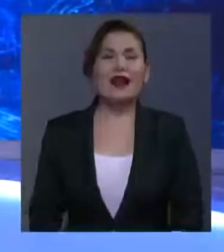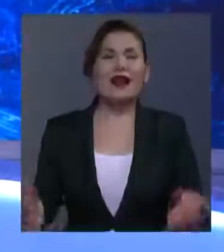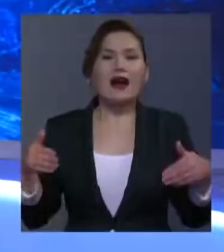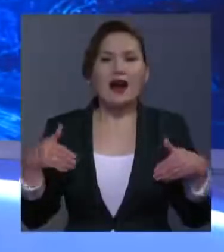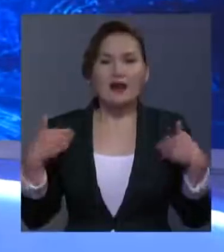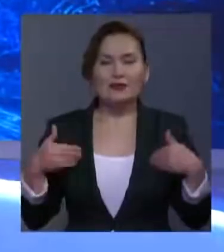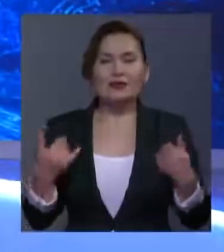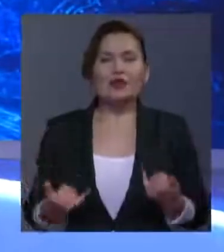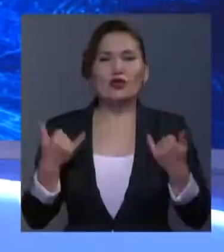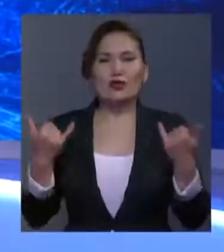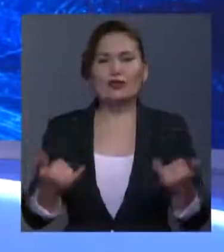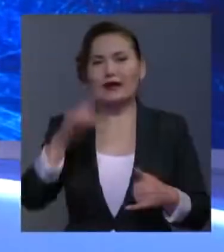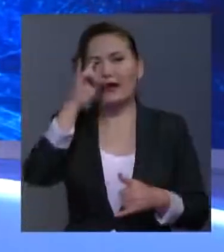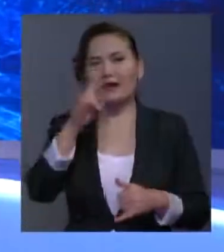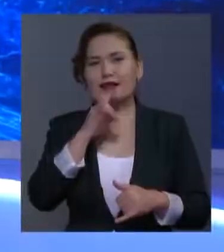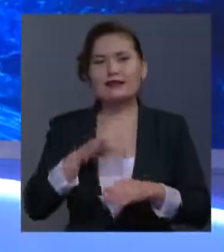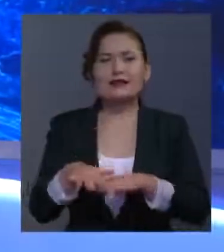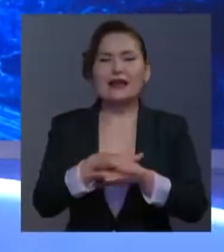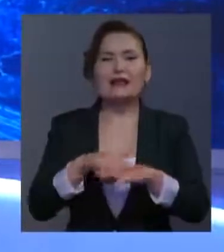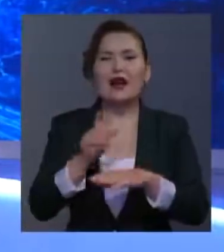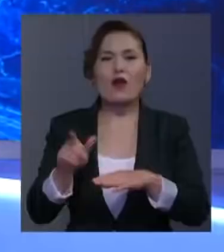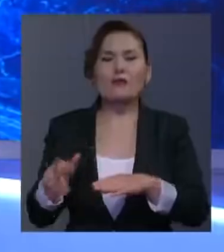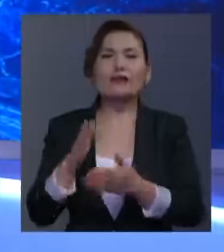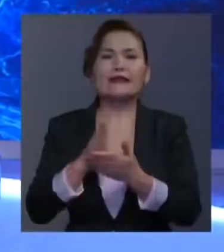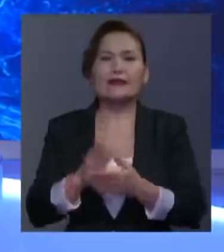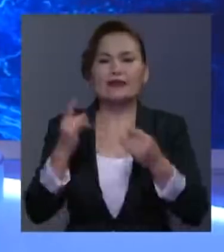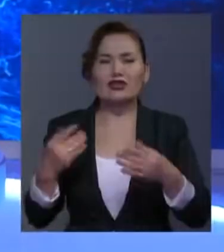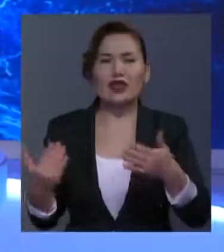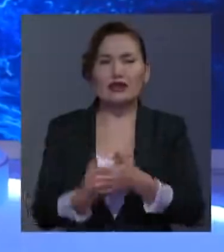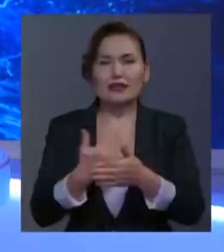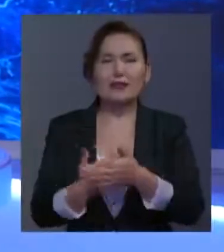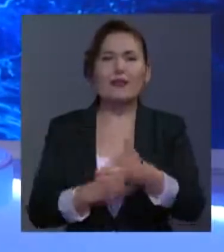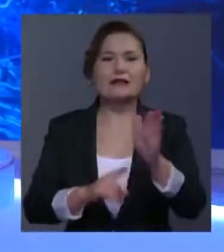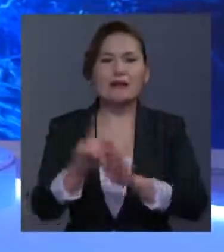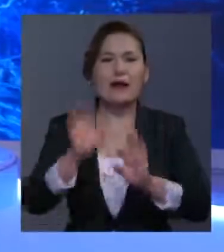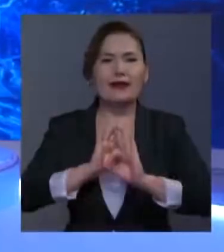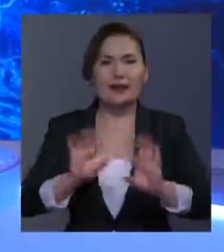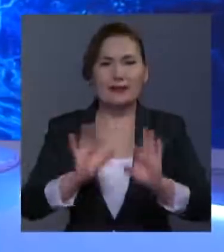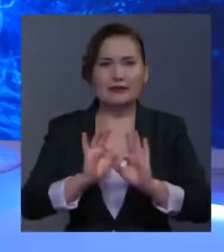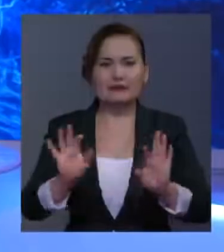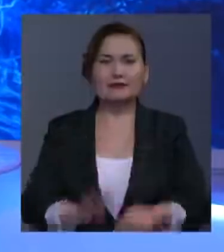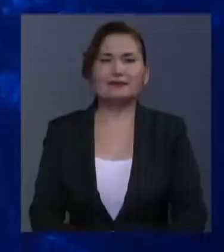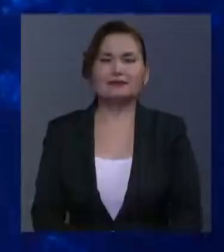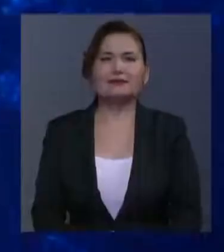Қазірларыңызда жаңалықтар. Ассалому алейкум, студияда Жамбыл Зинолла және сурда аудармашы әріптесім Самалжан Темір.